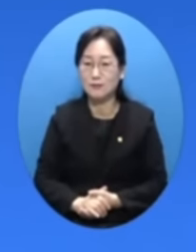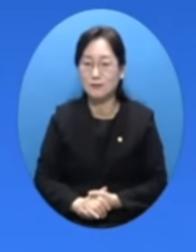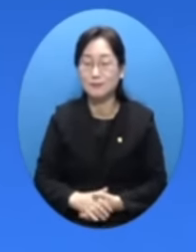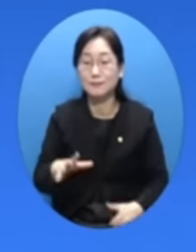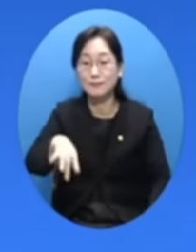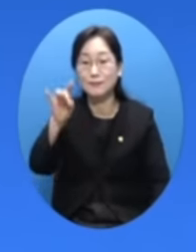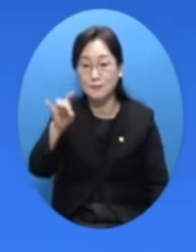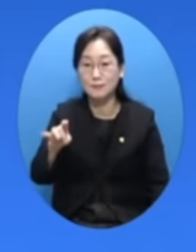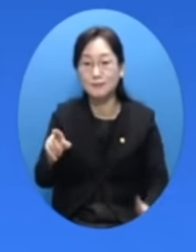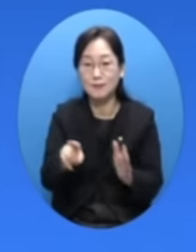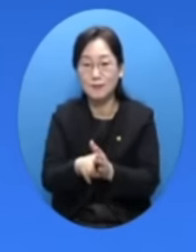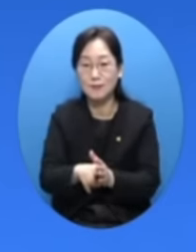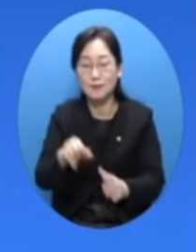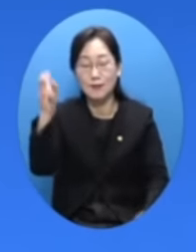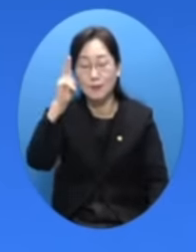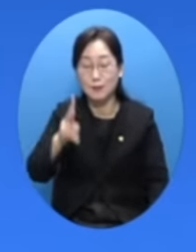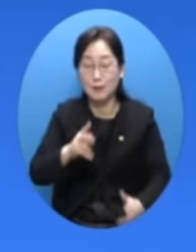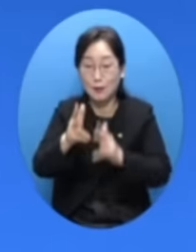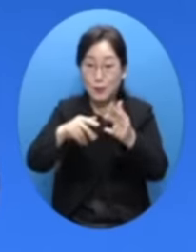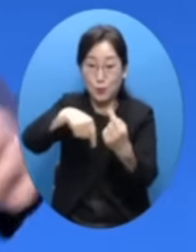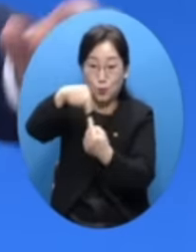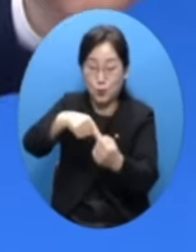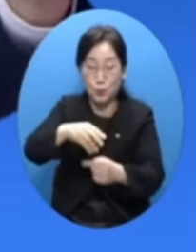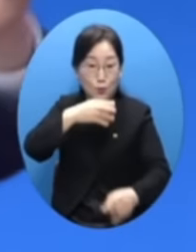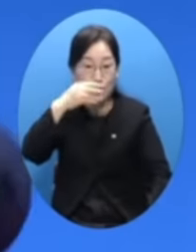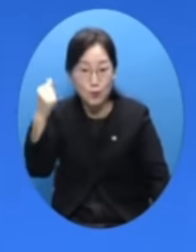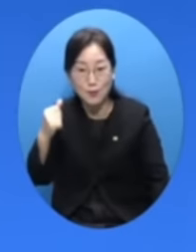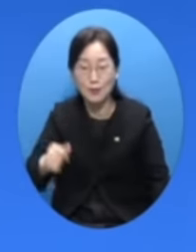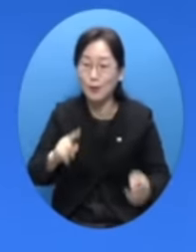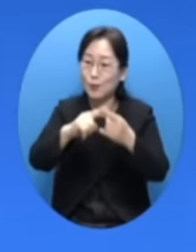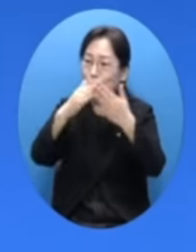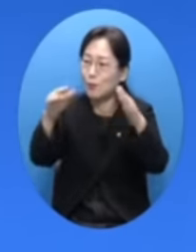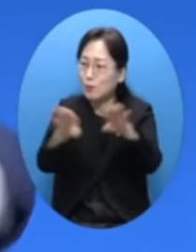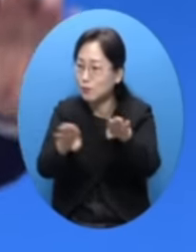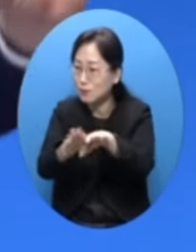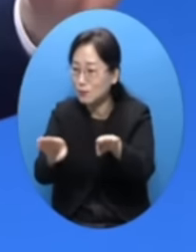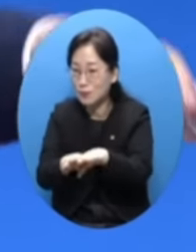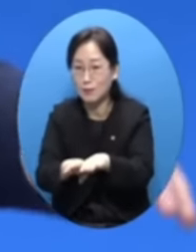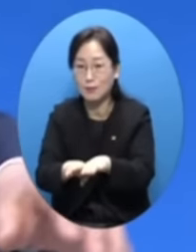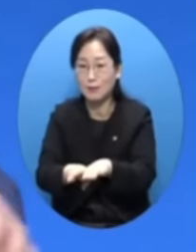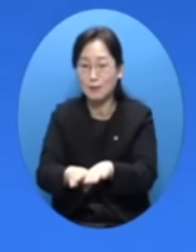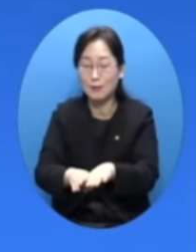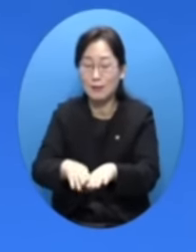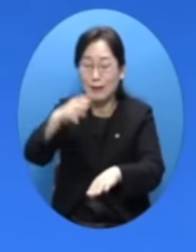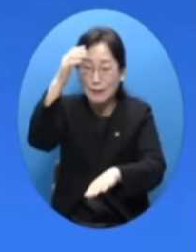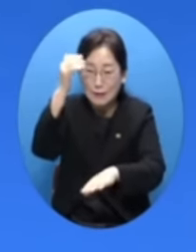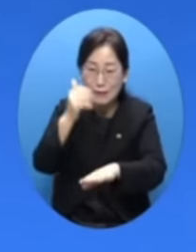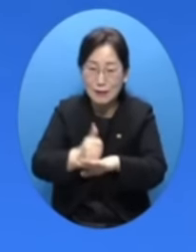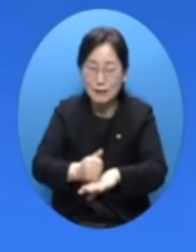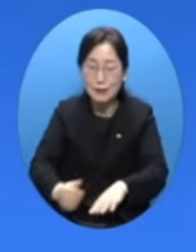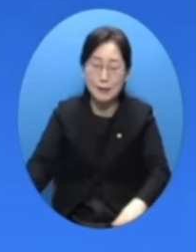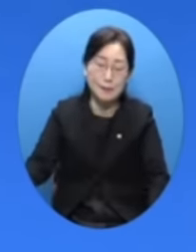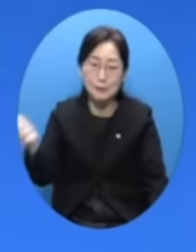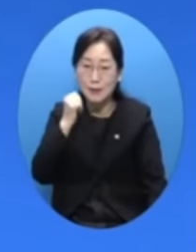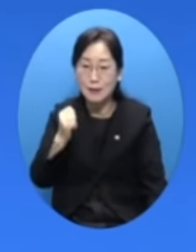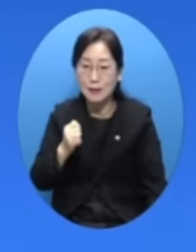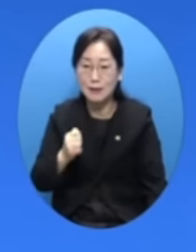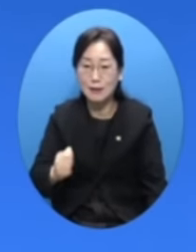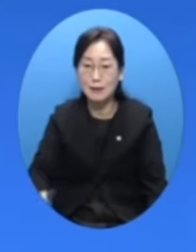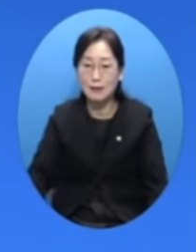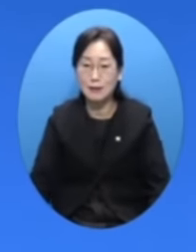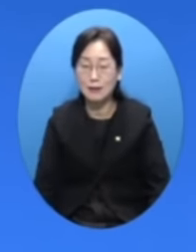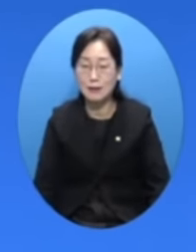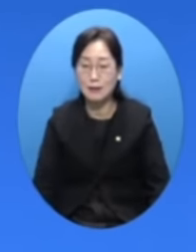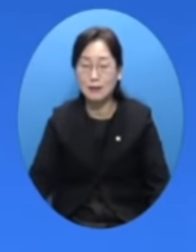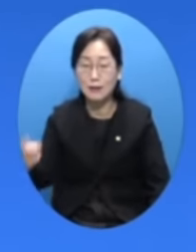처음 믿고 갑자기 사업이 잘 되니까 교회도 안 나고 사업하다가 나중엔 더 큰 낭패를 당하는 분들도 보았고,